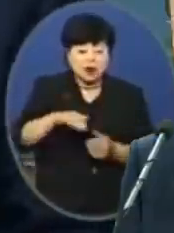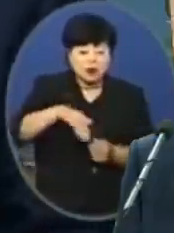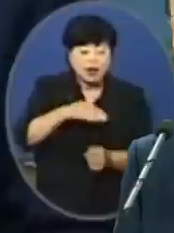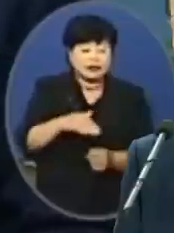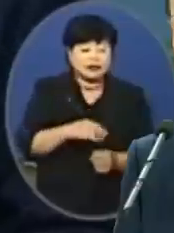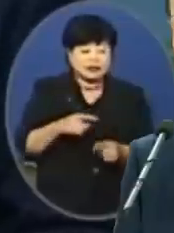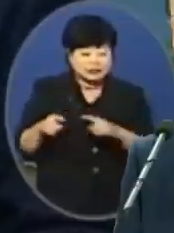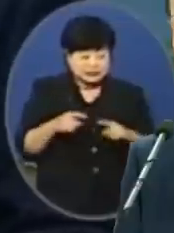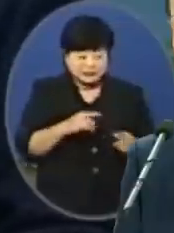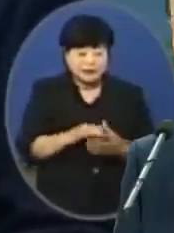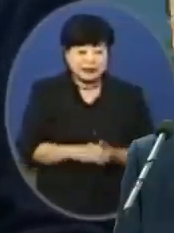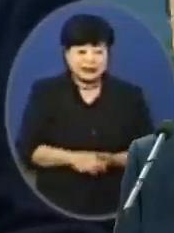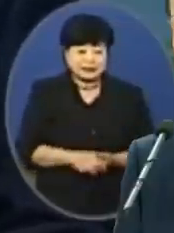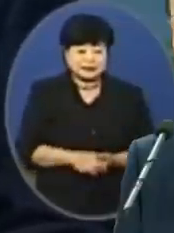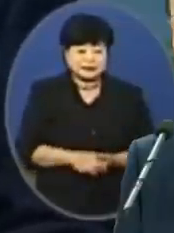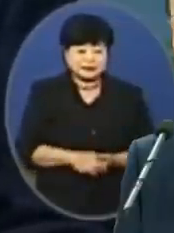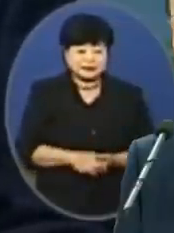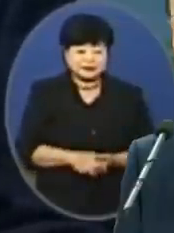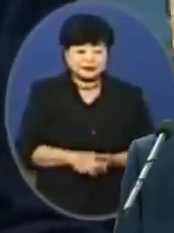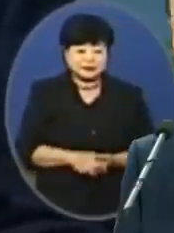환경을 지배해요.